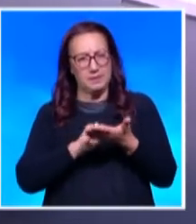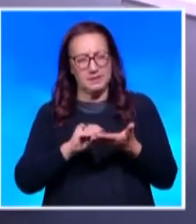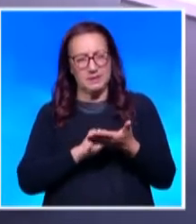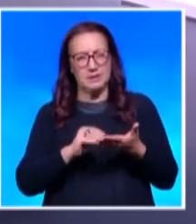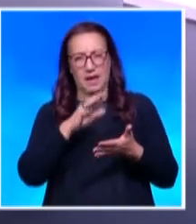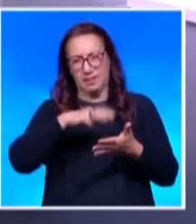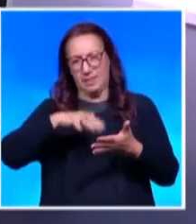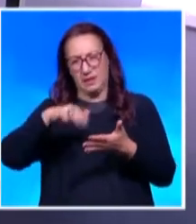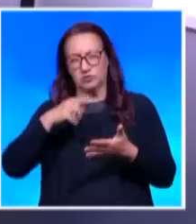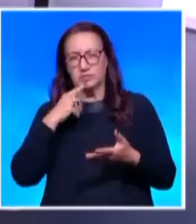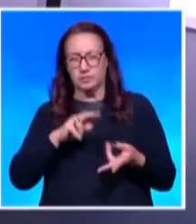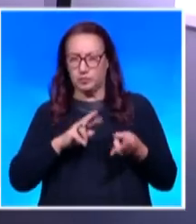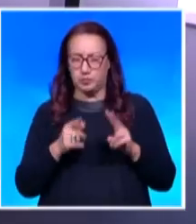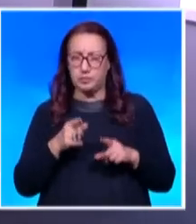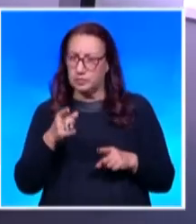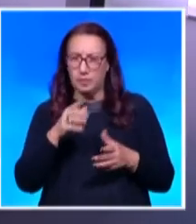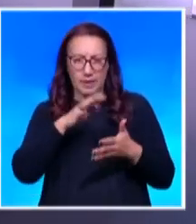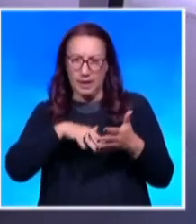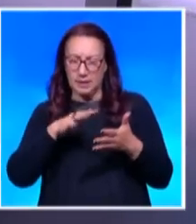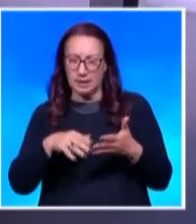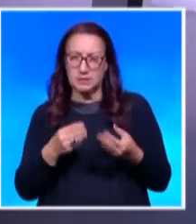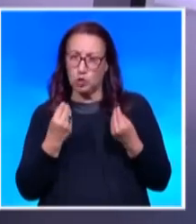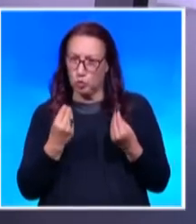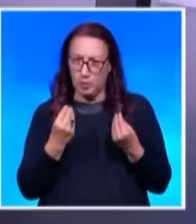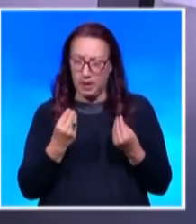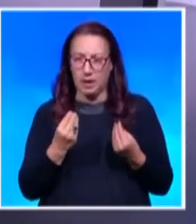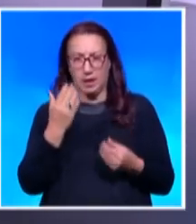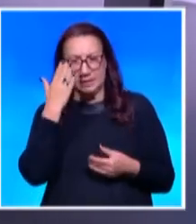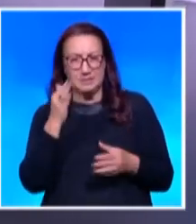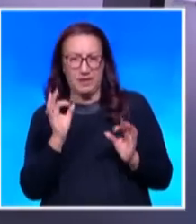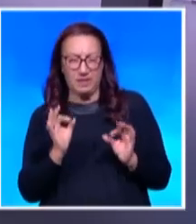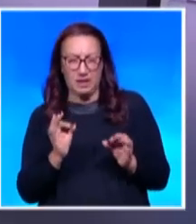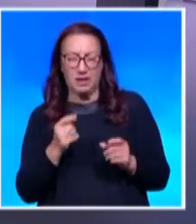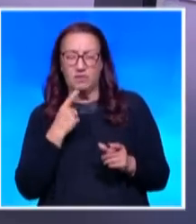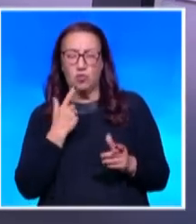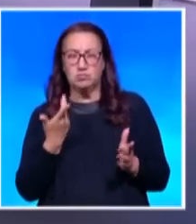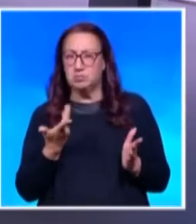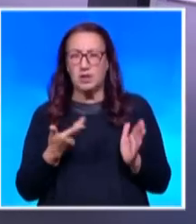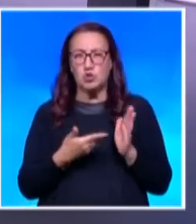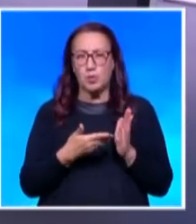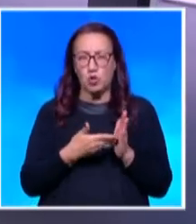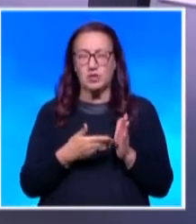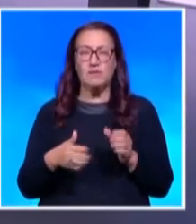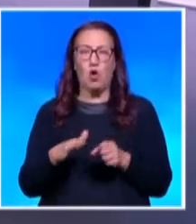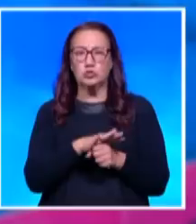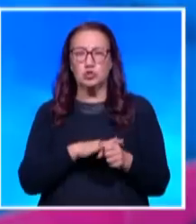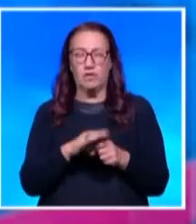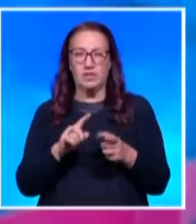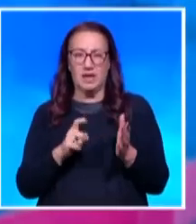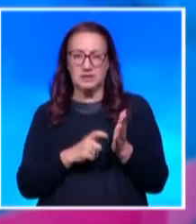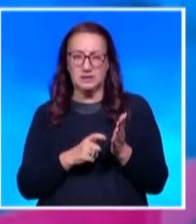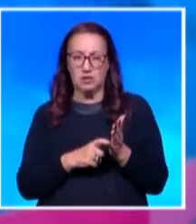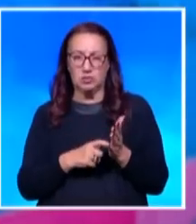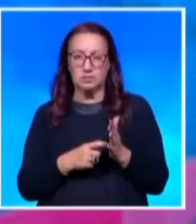според вас добри ли са справедливи ли са и противоречат ли на основния закон дали са